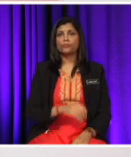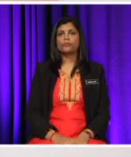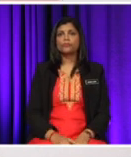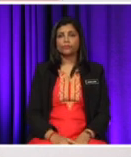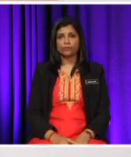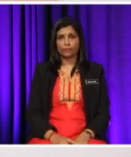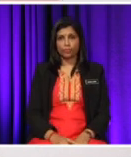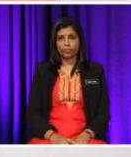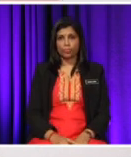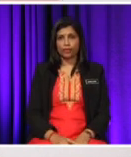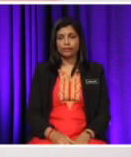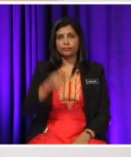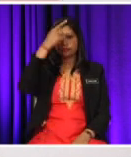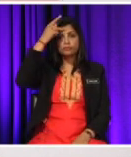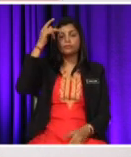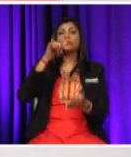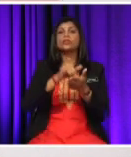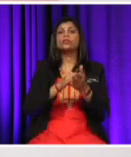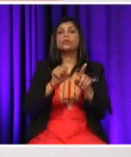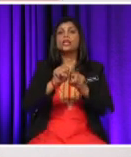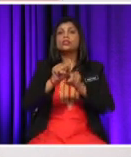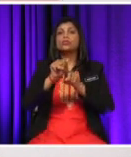273 derajat Celcius bersamaan